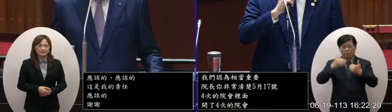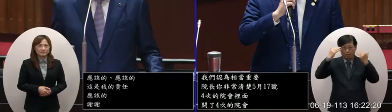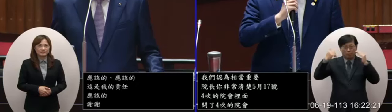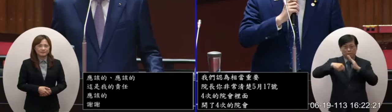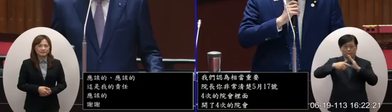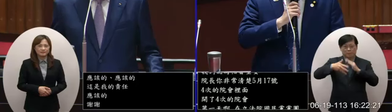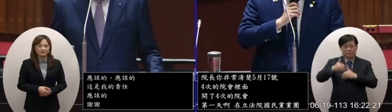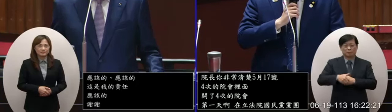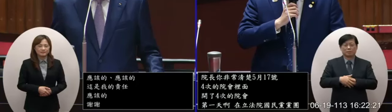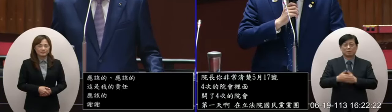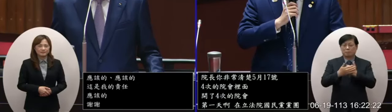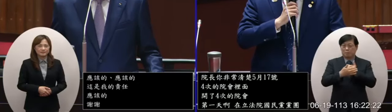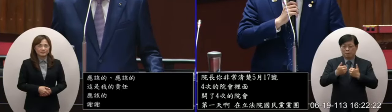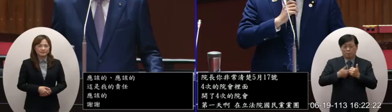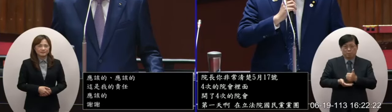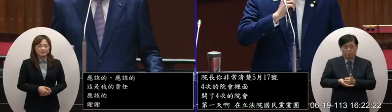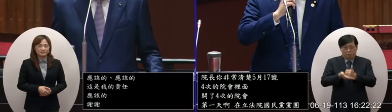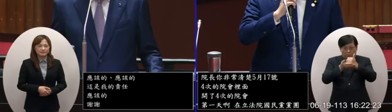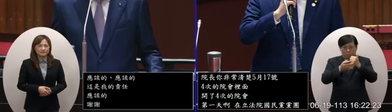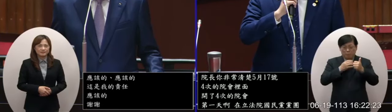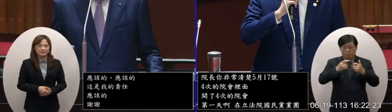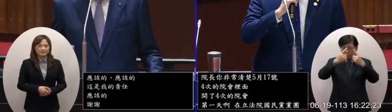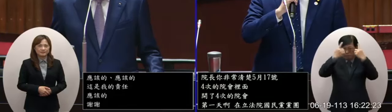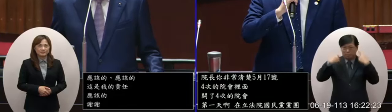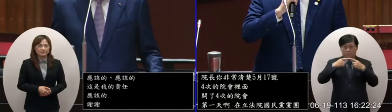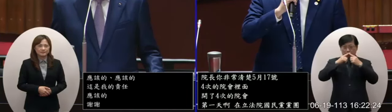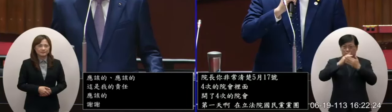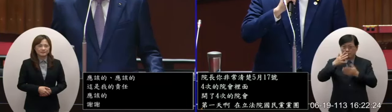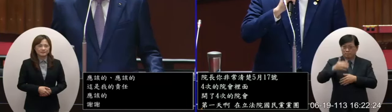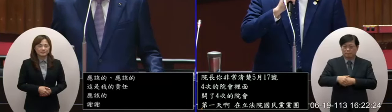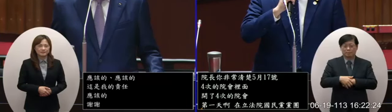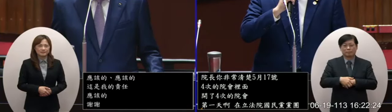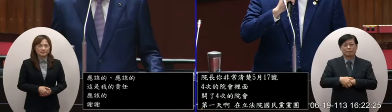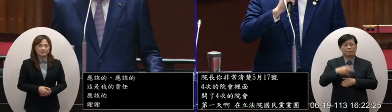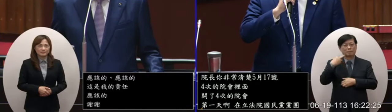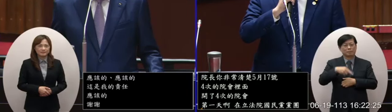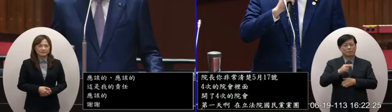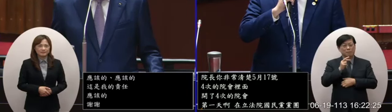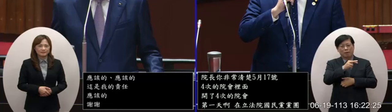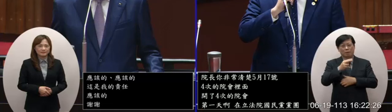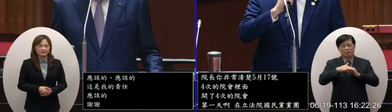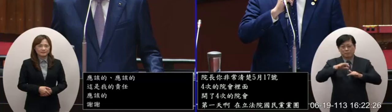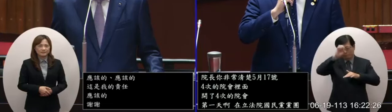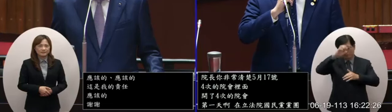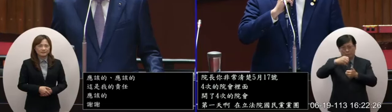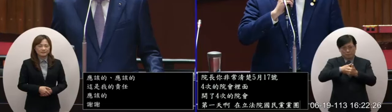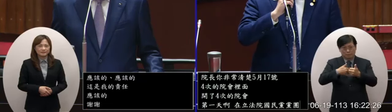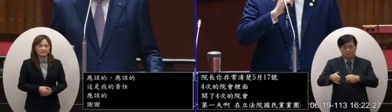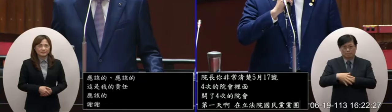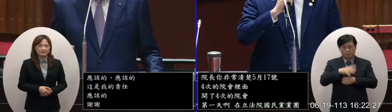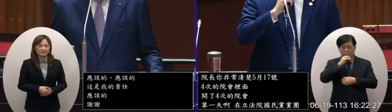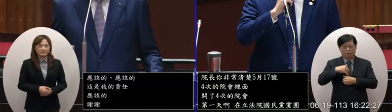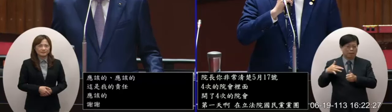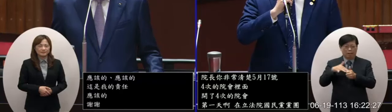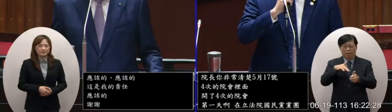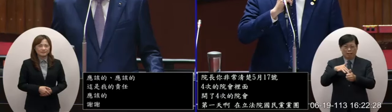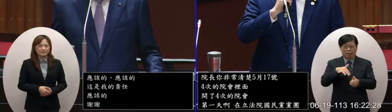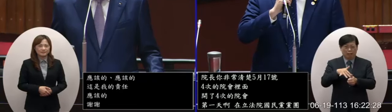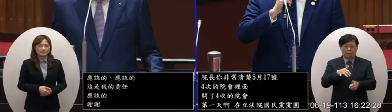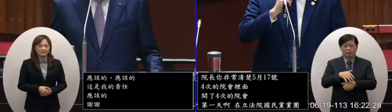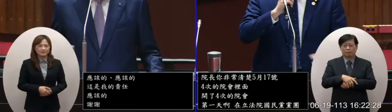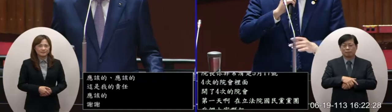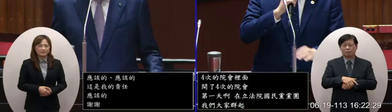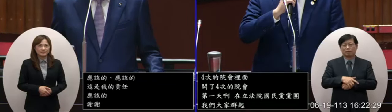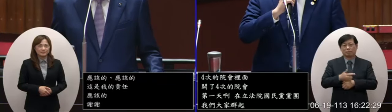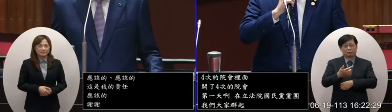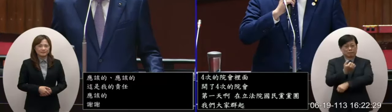院长，保护我们敬爱的这个周万来秘书长，那也看到了这个民进党的委员哦群起而攻啊，所以不仅